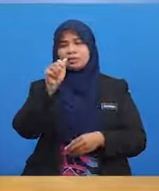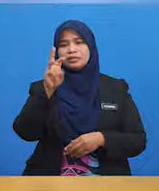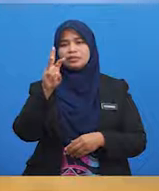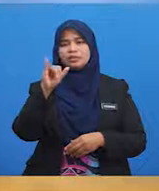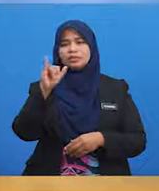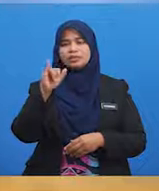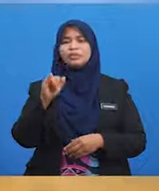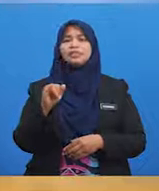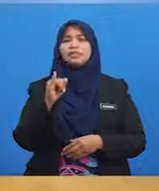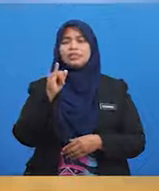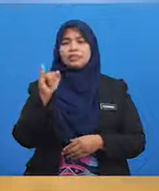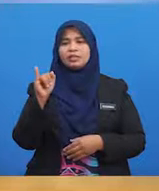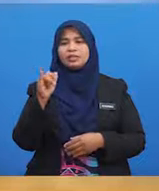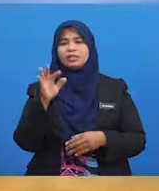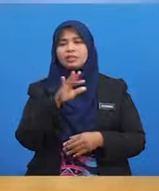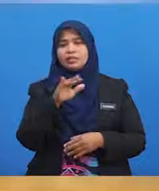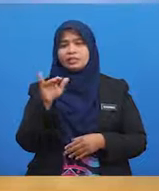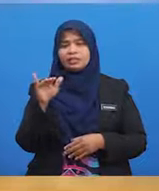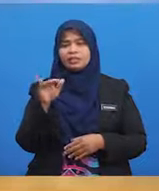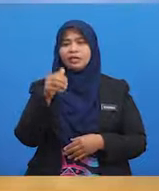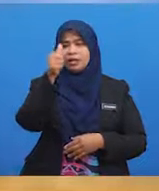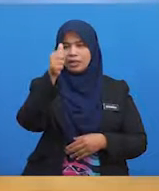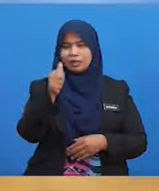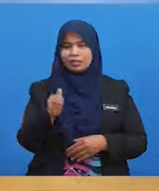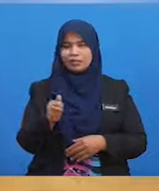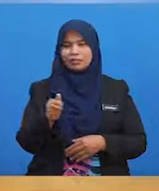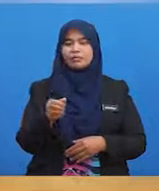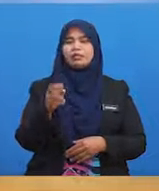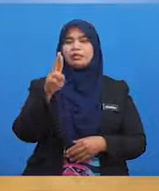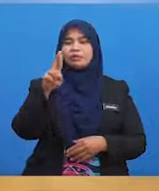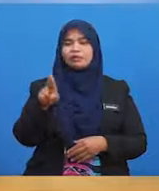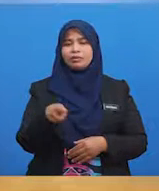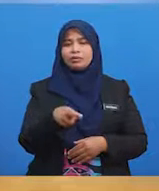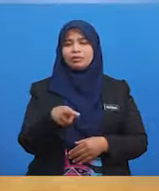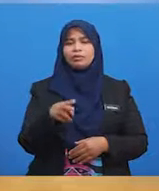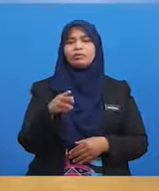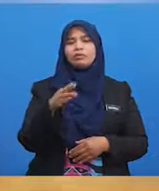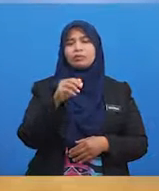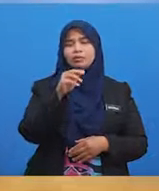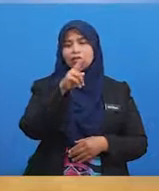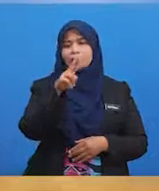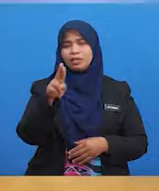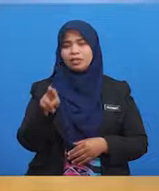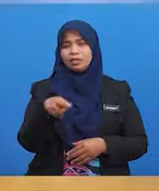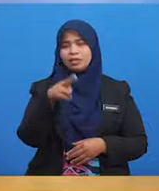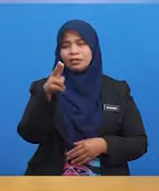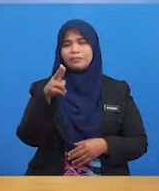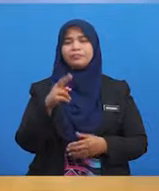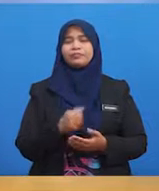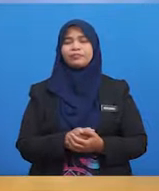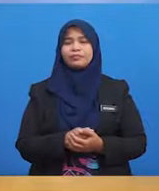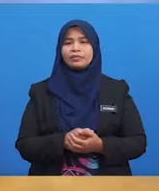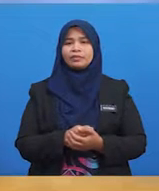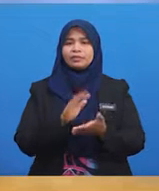ia dieja alif, ra, ha, arah.